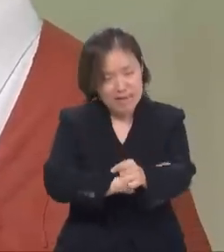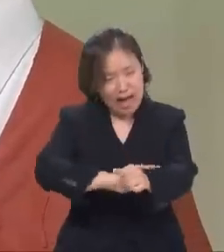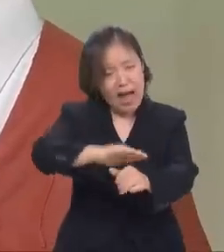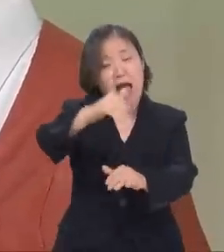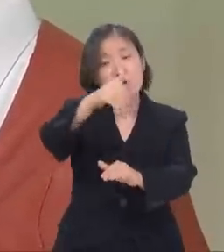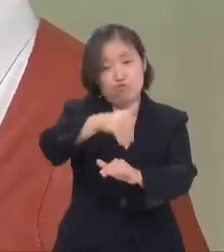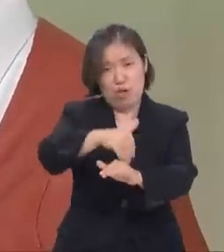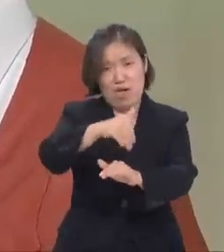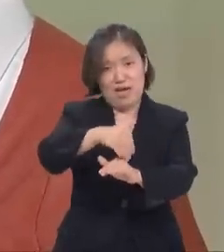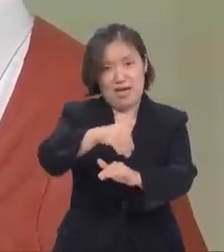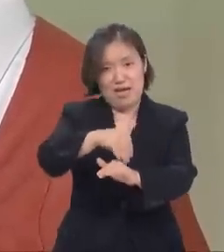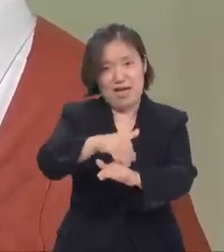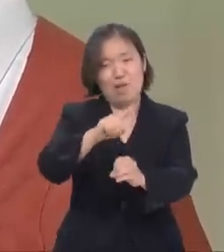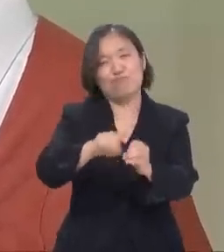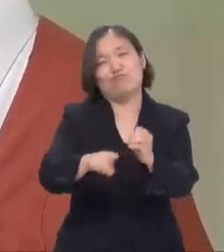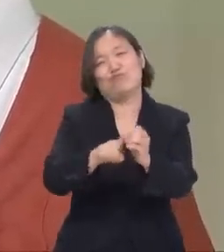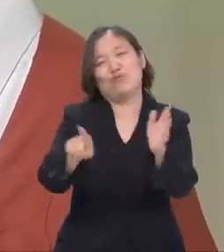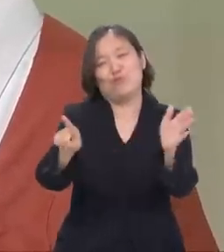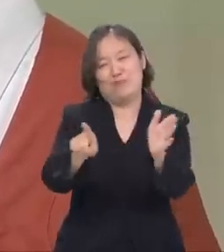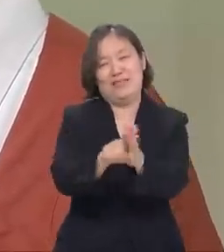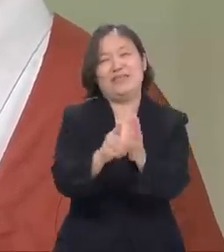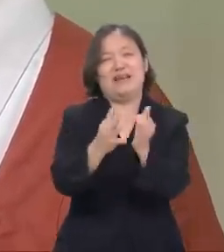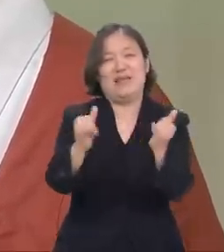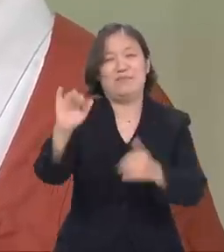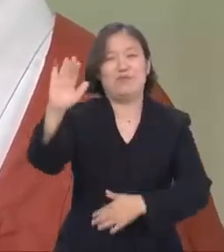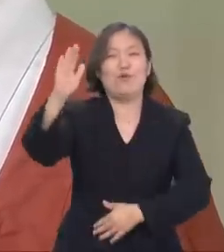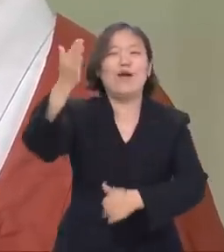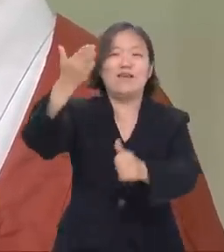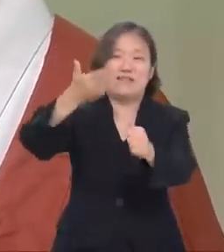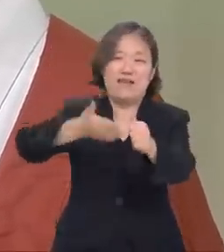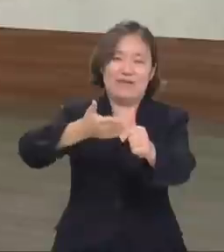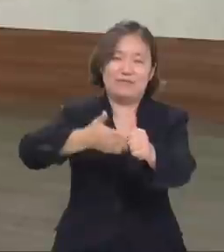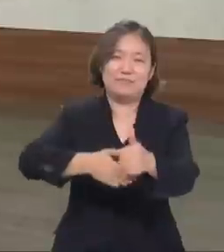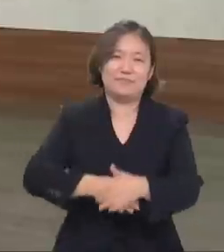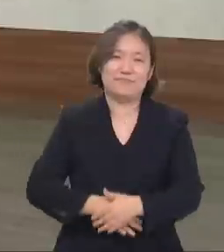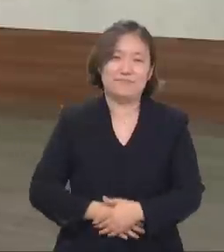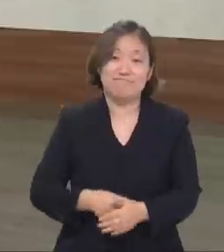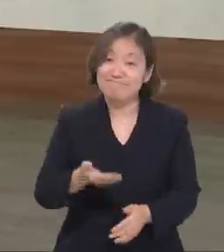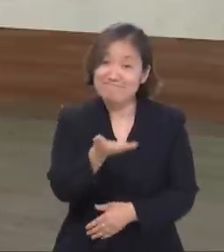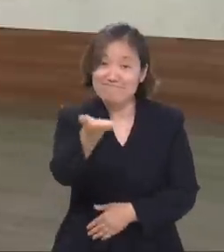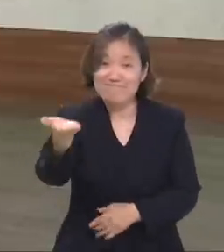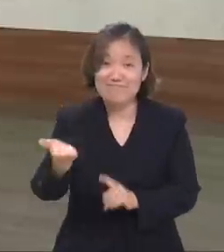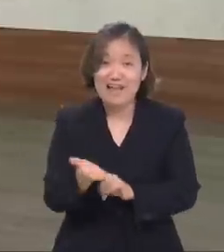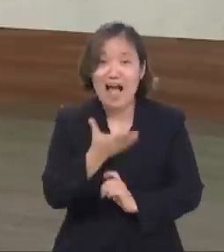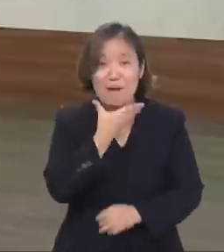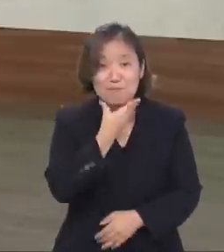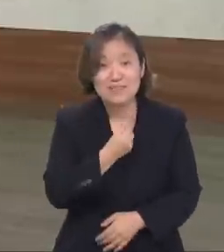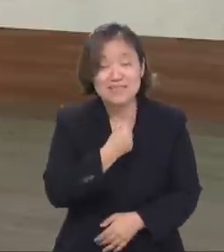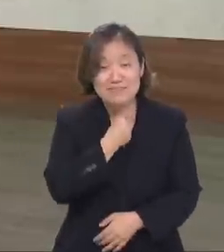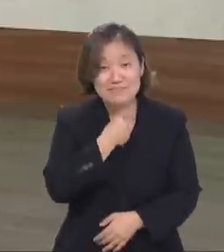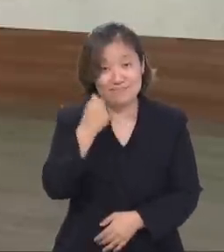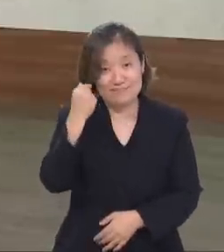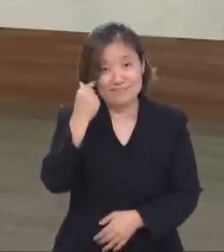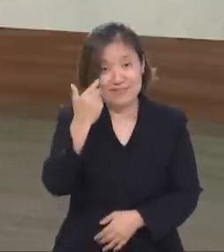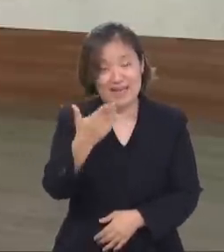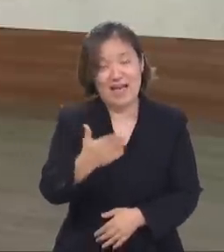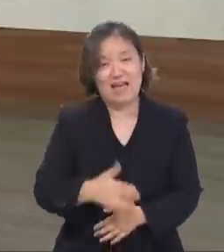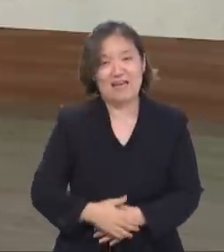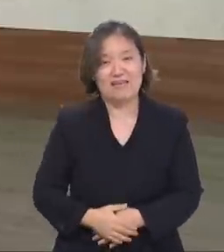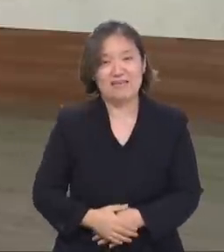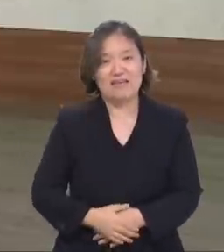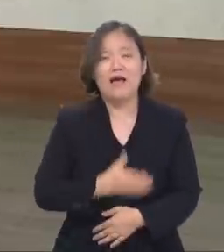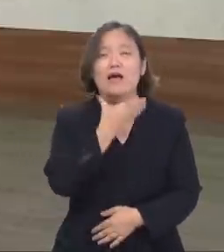잘 닦는 그런 불자가 되시기 바랍니다 여러분 행복해지고